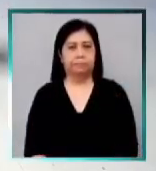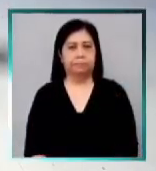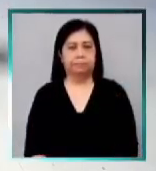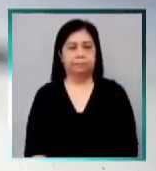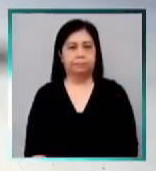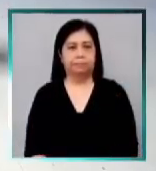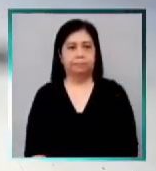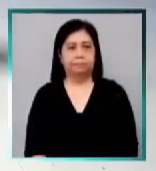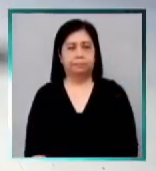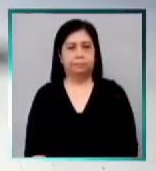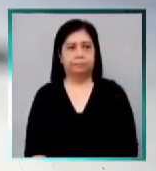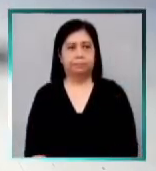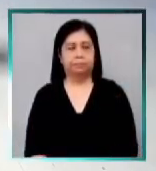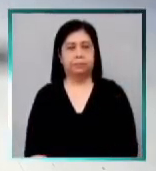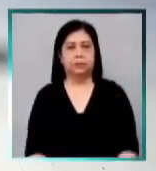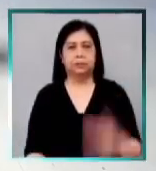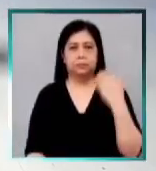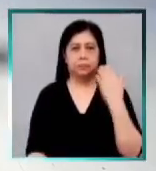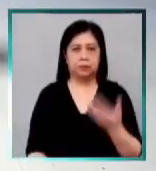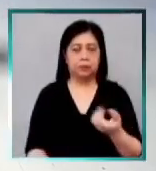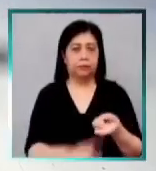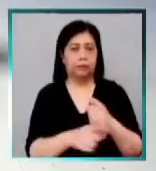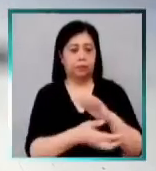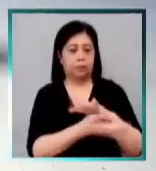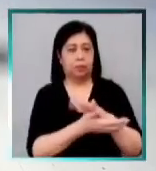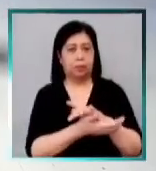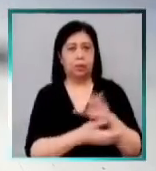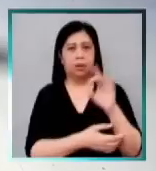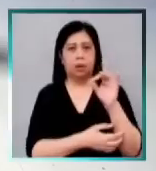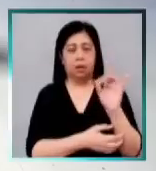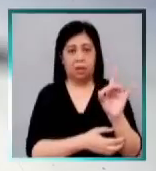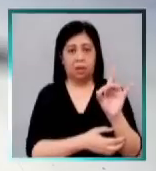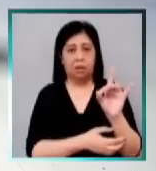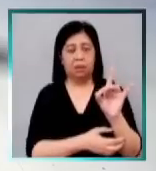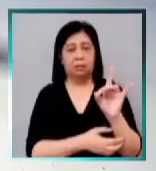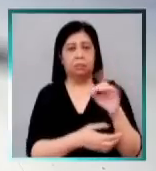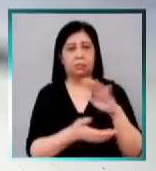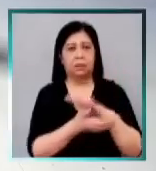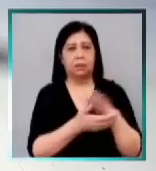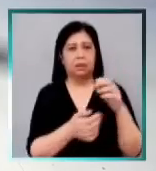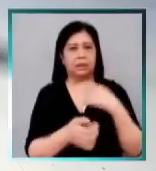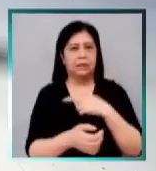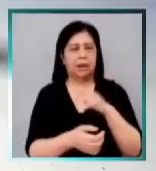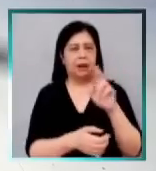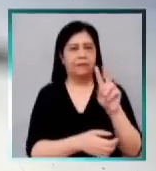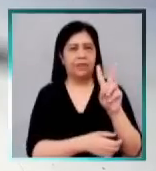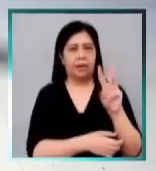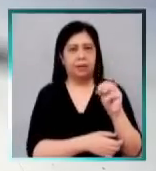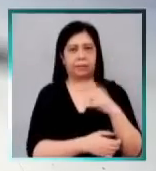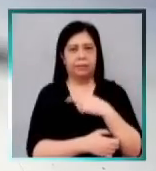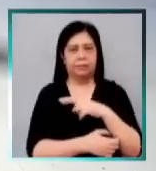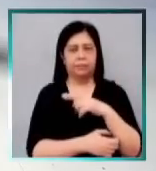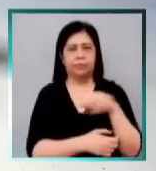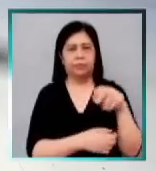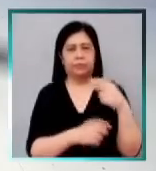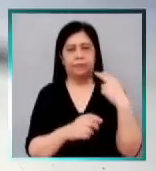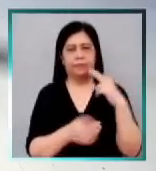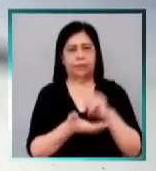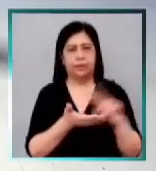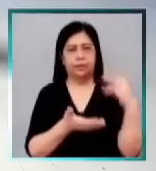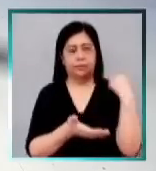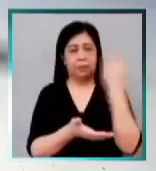Nasawi sa COVID-19 ang 8 madre sa Religious of the Virgin Mary o RVM Convent sa Quezon City. Kasama sila sa